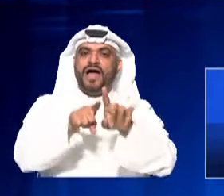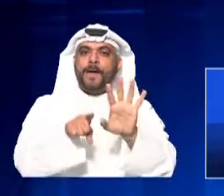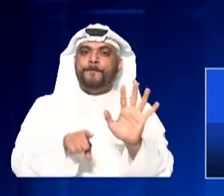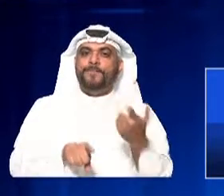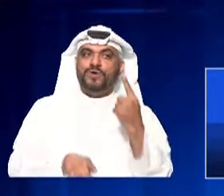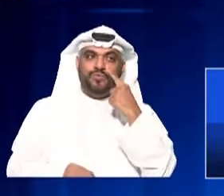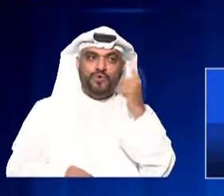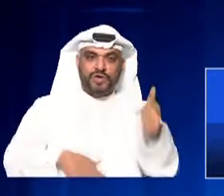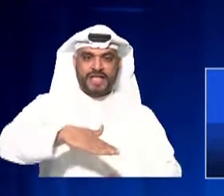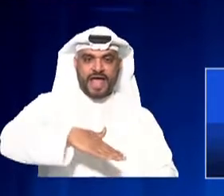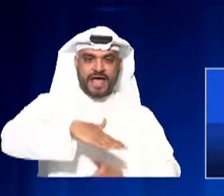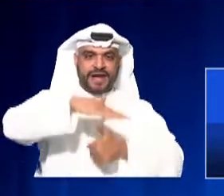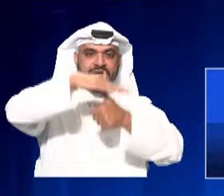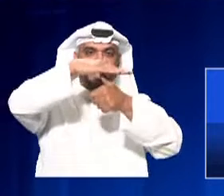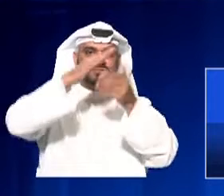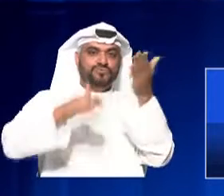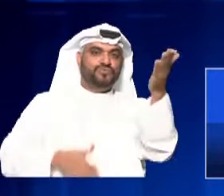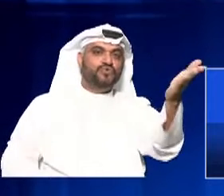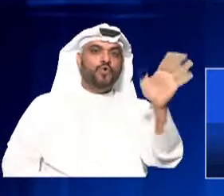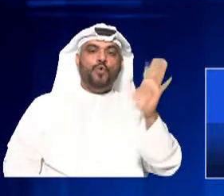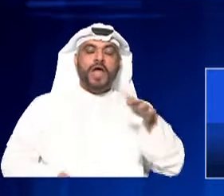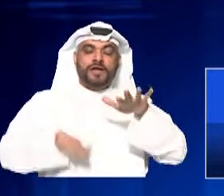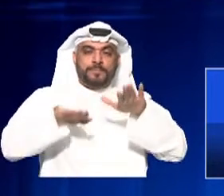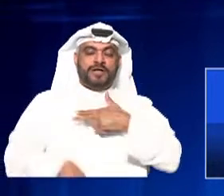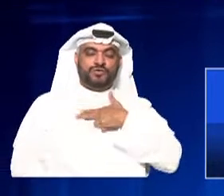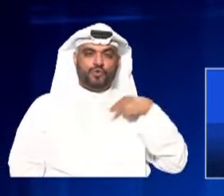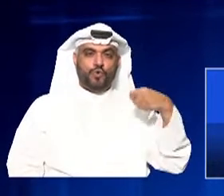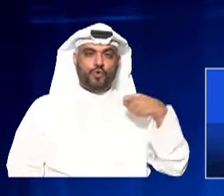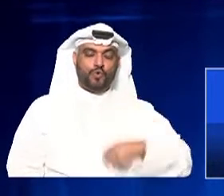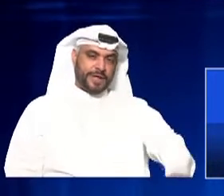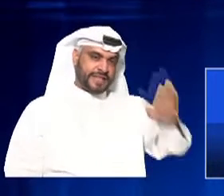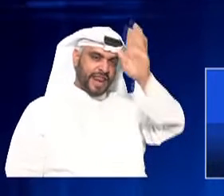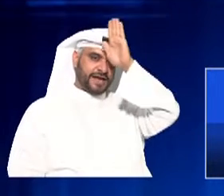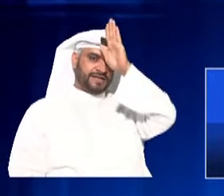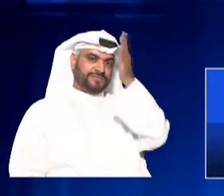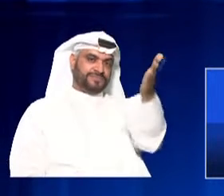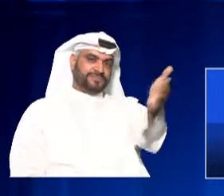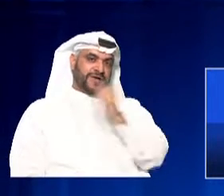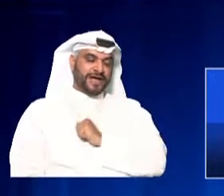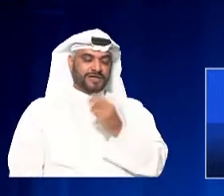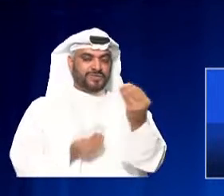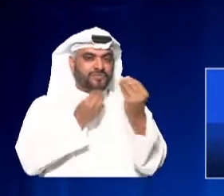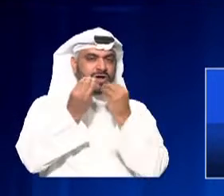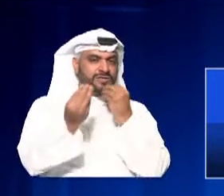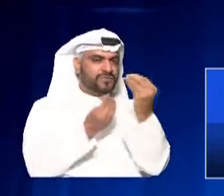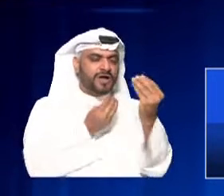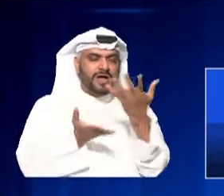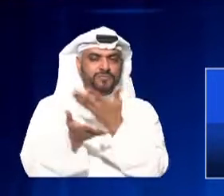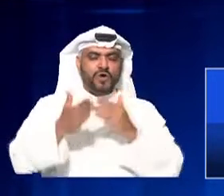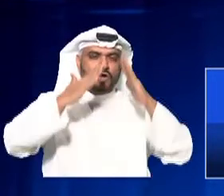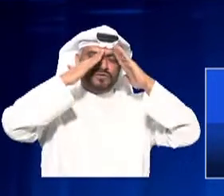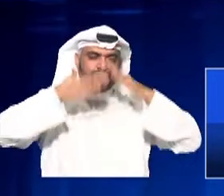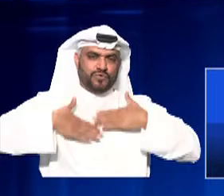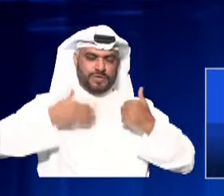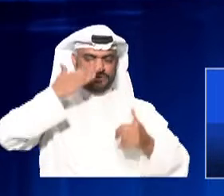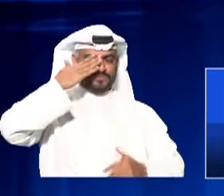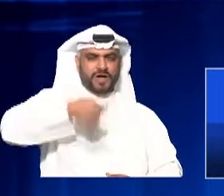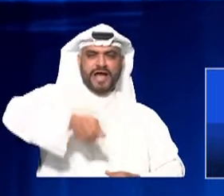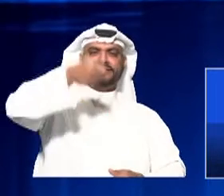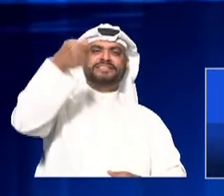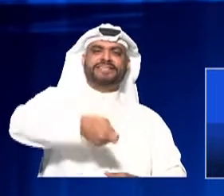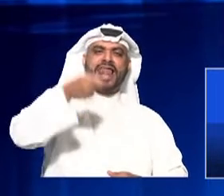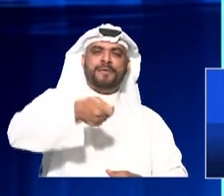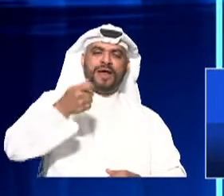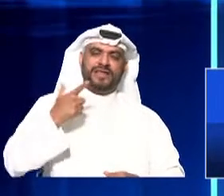مصطفى الكاظمي رئيس مجلس الوزراء في جمهورية العراق الشقيق. نقل خلاله تحيات حضرة صاحب السمو